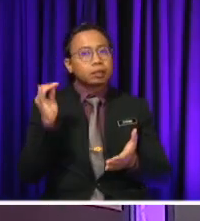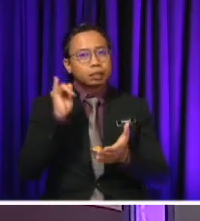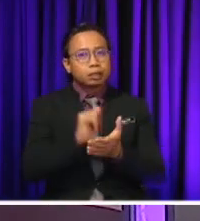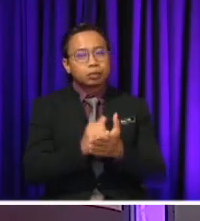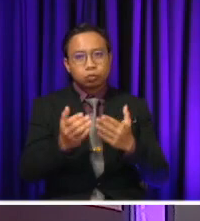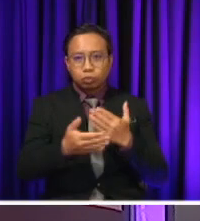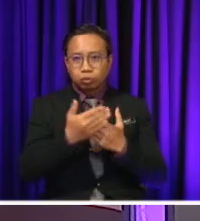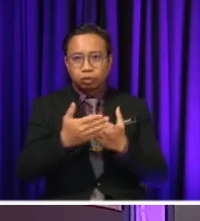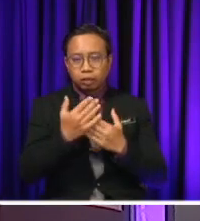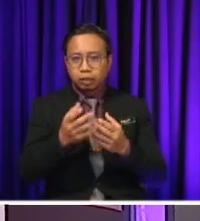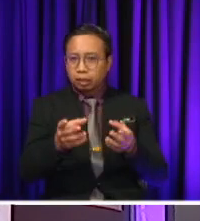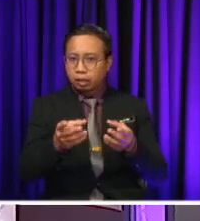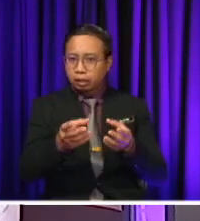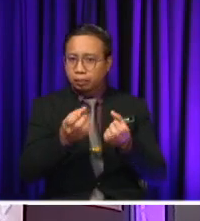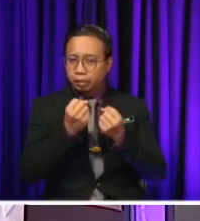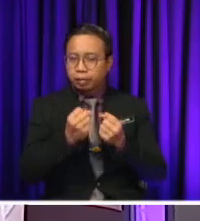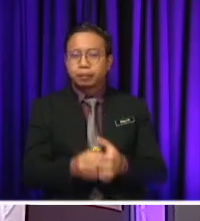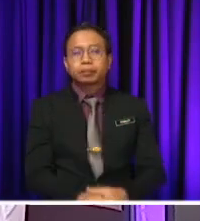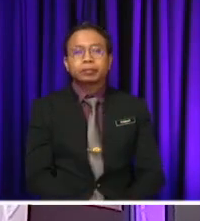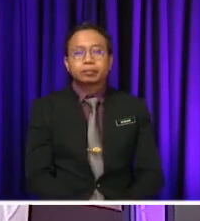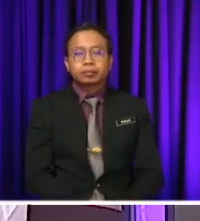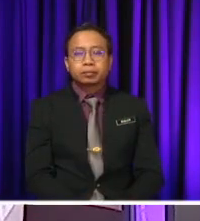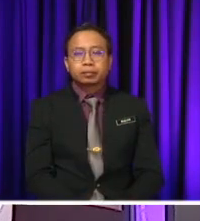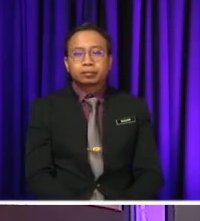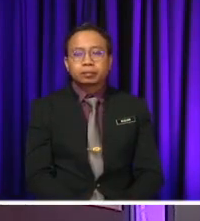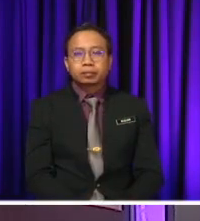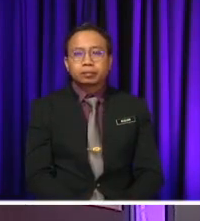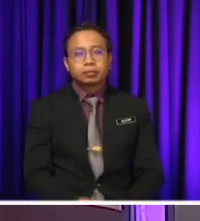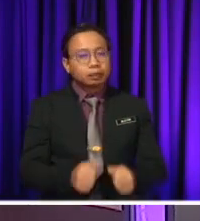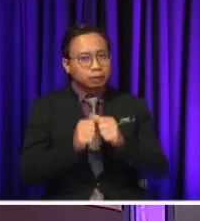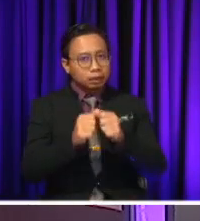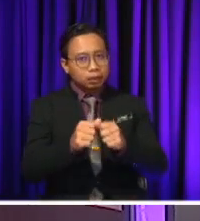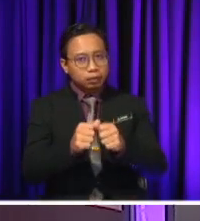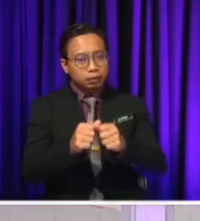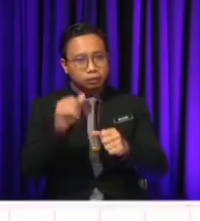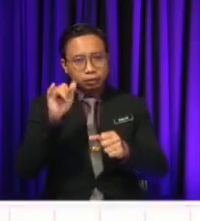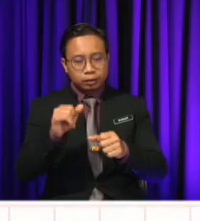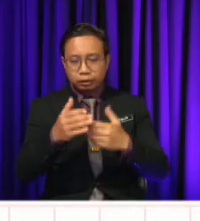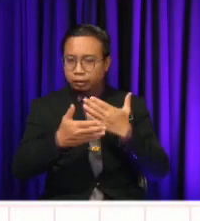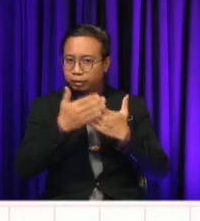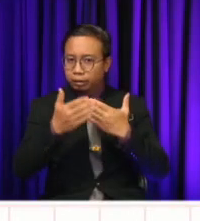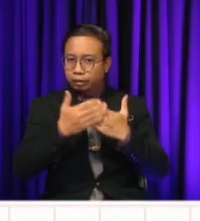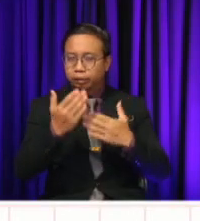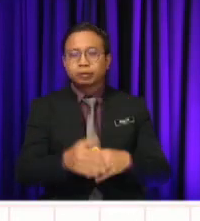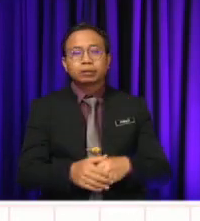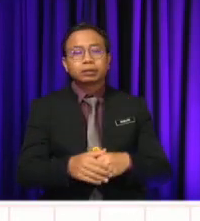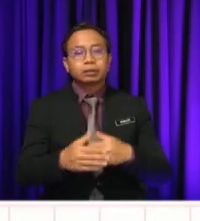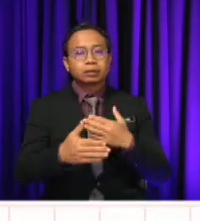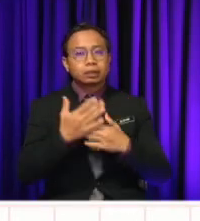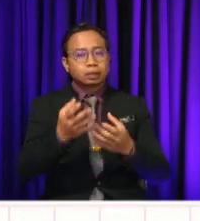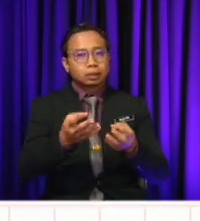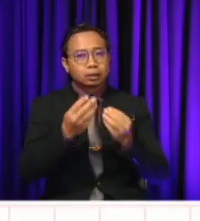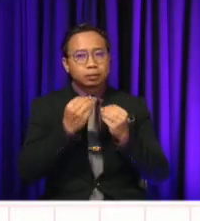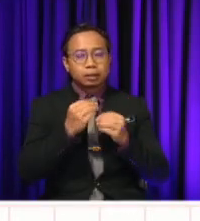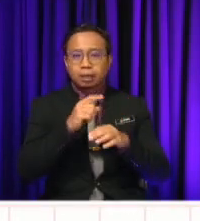atau tidak dia mengikuti yang sedang didapati maksud saya mudah didapati